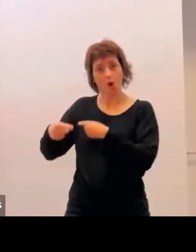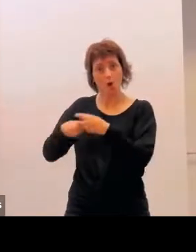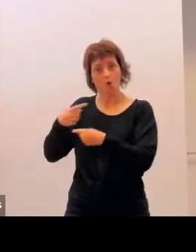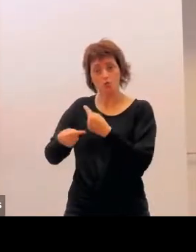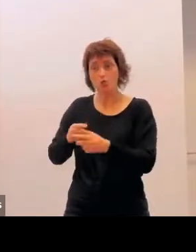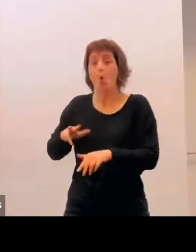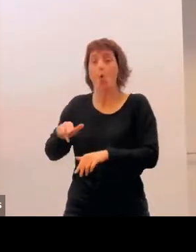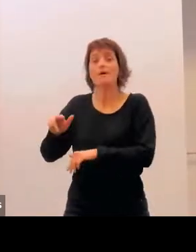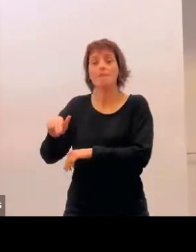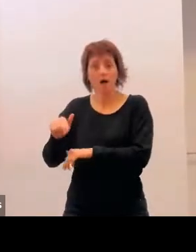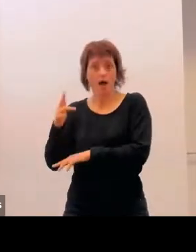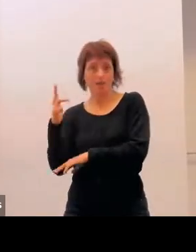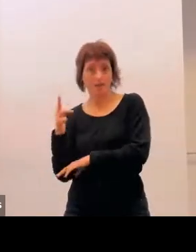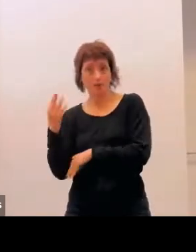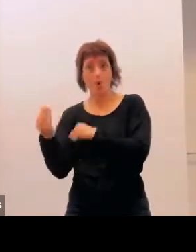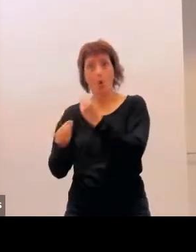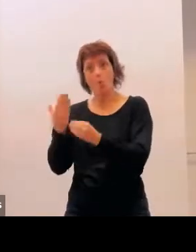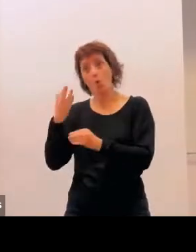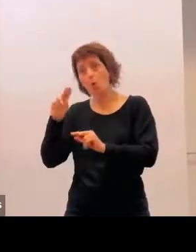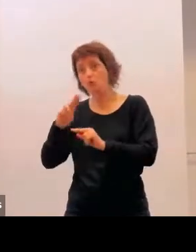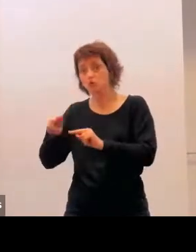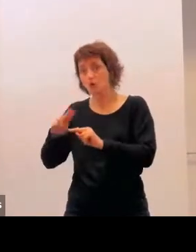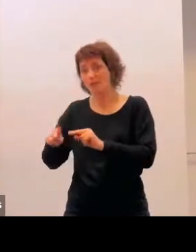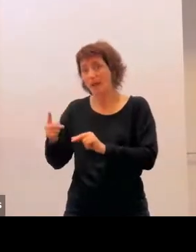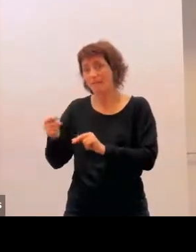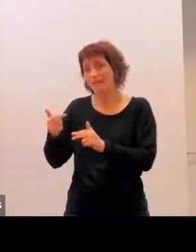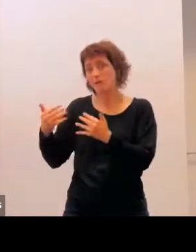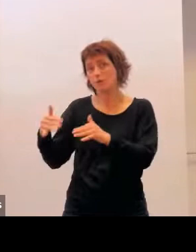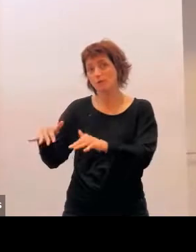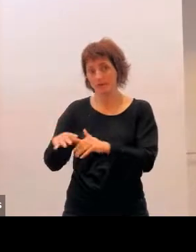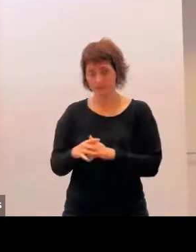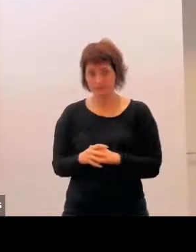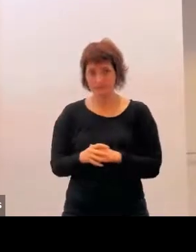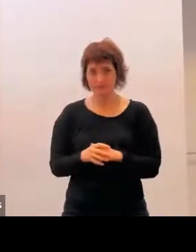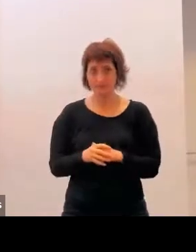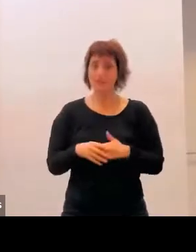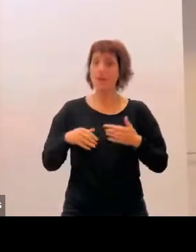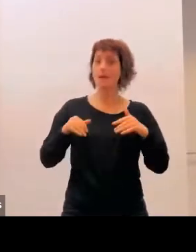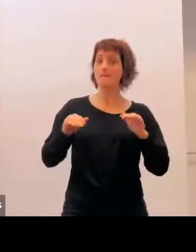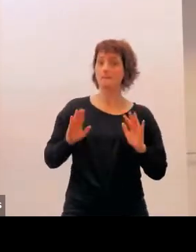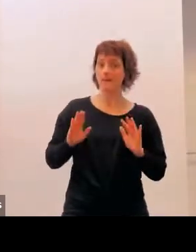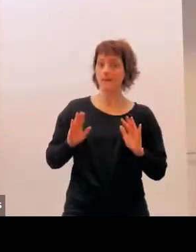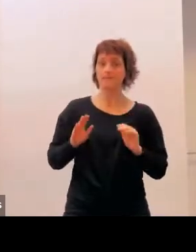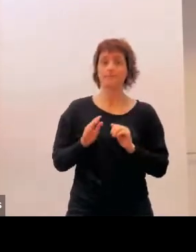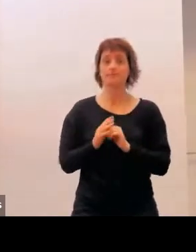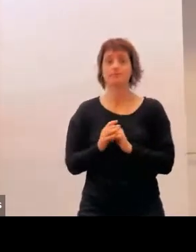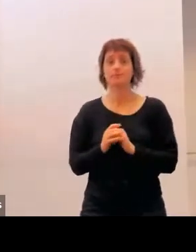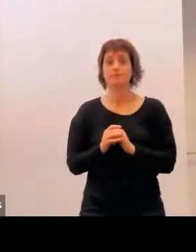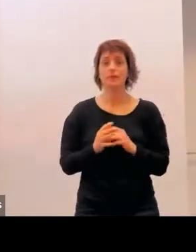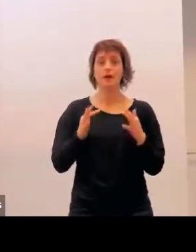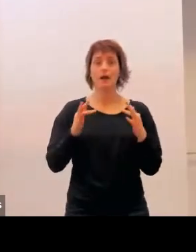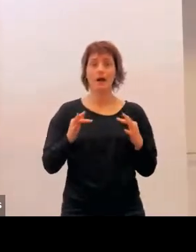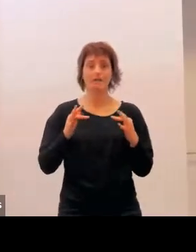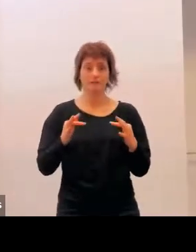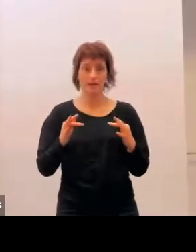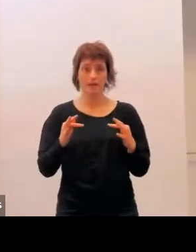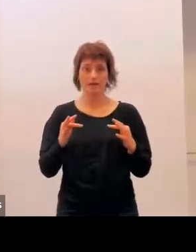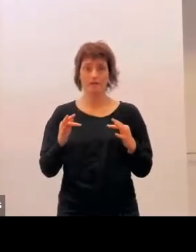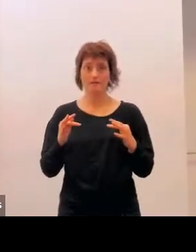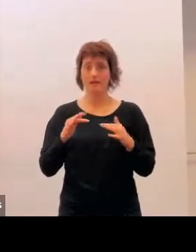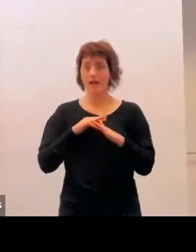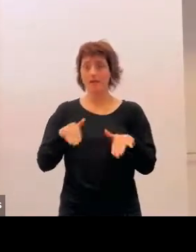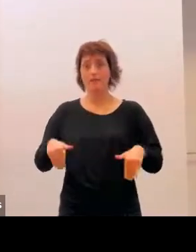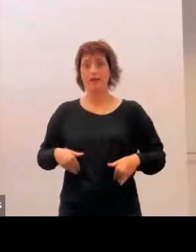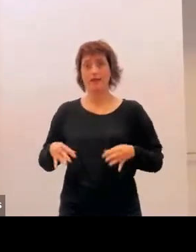démarrage ou de finalisation. À noter toutefois que l'urbanisation des dernières